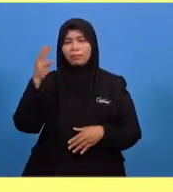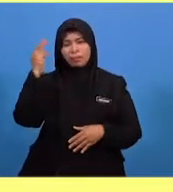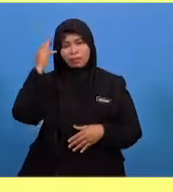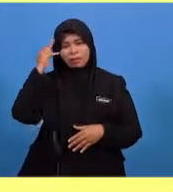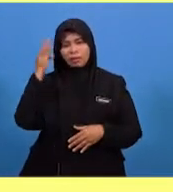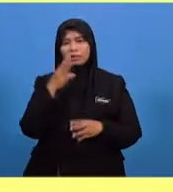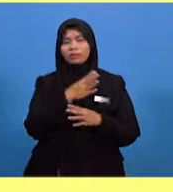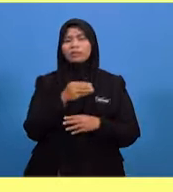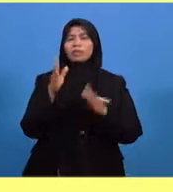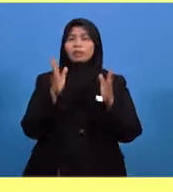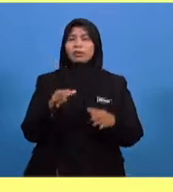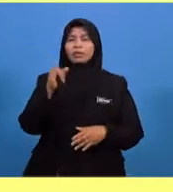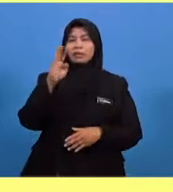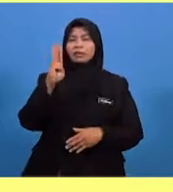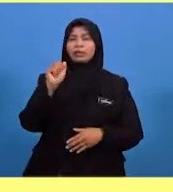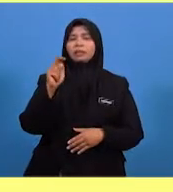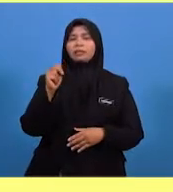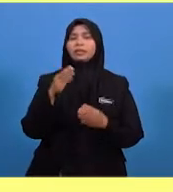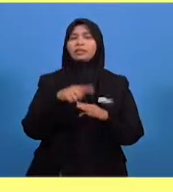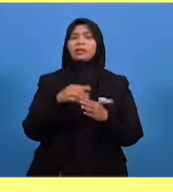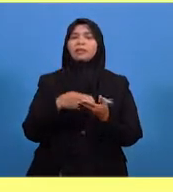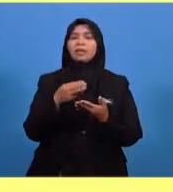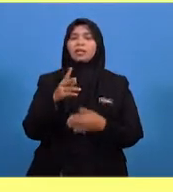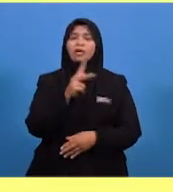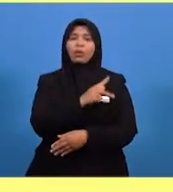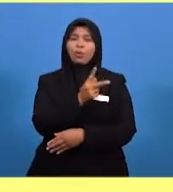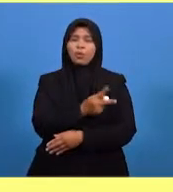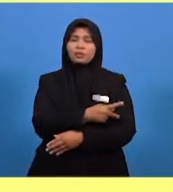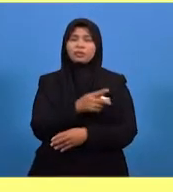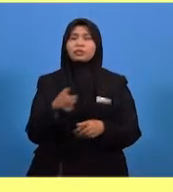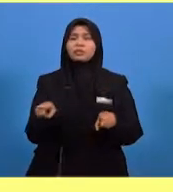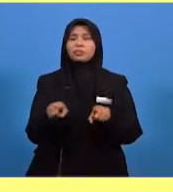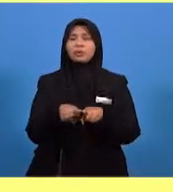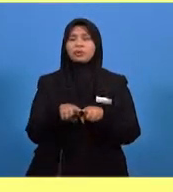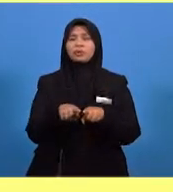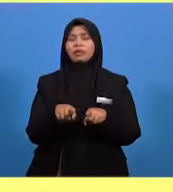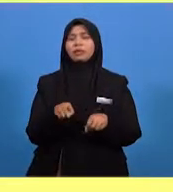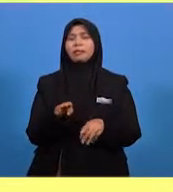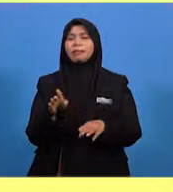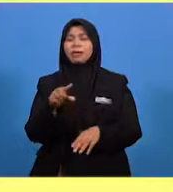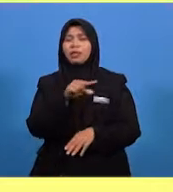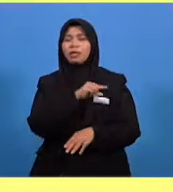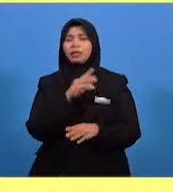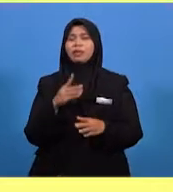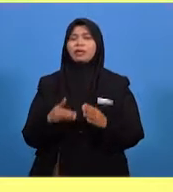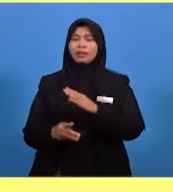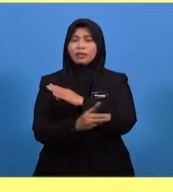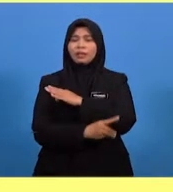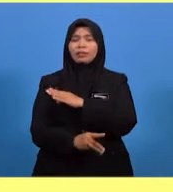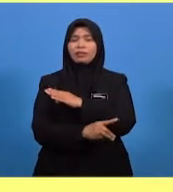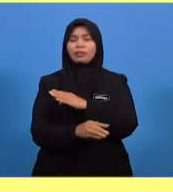dan kuasa sebagai pegawai daerah Baiklah murid-murid selain